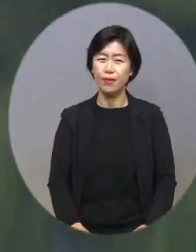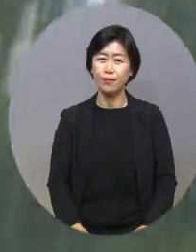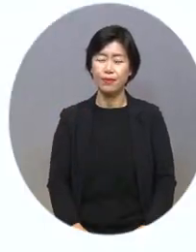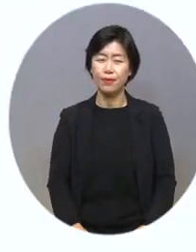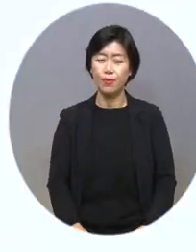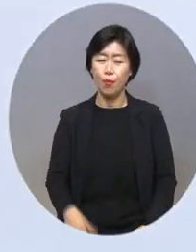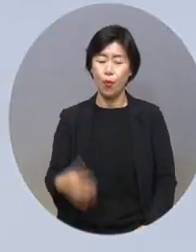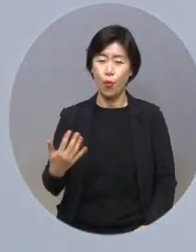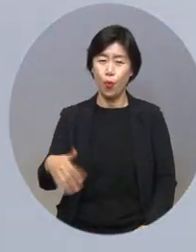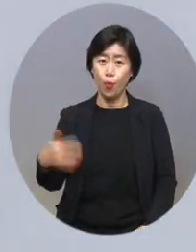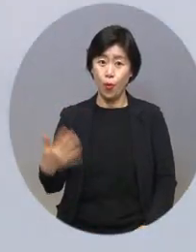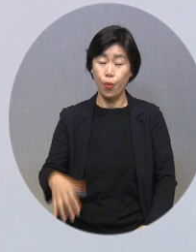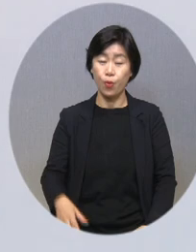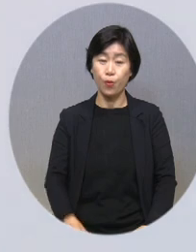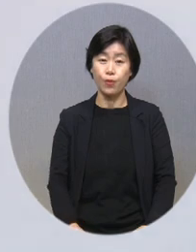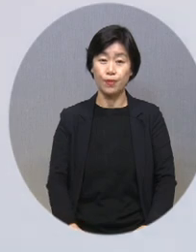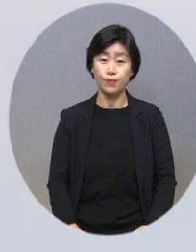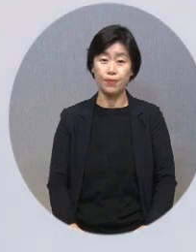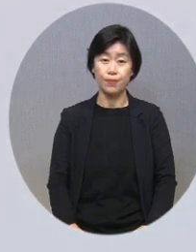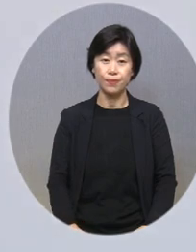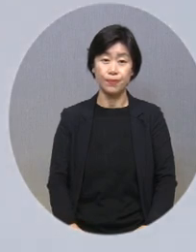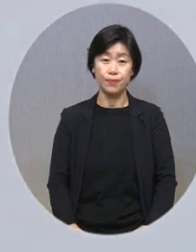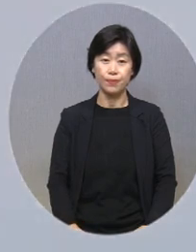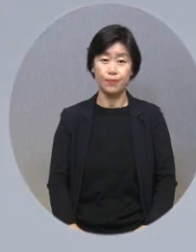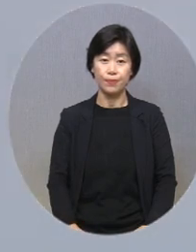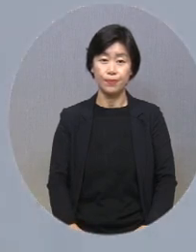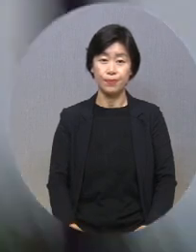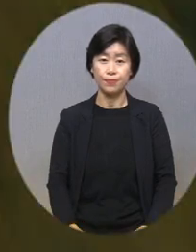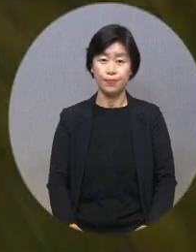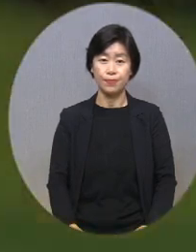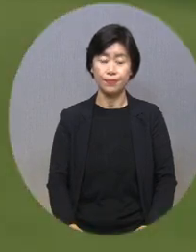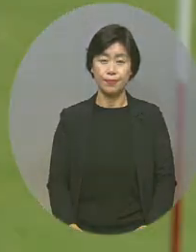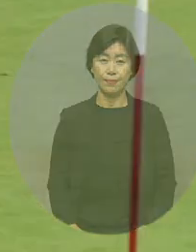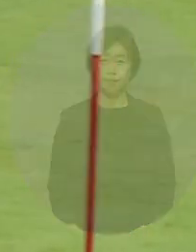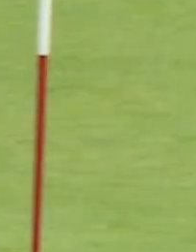굿샤! 오! 오빠 이거 핀빨이야, 거의.